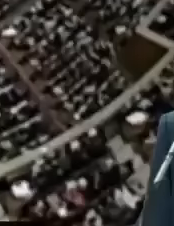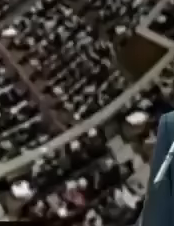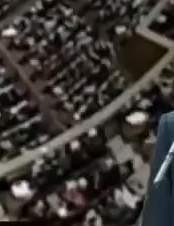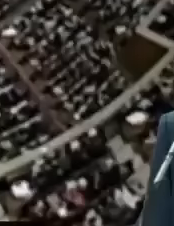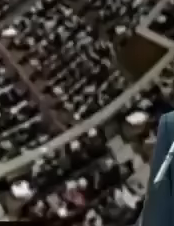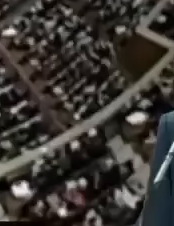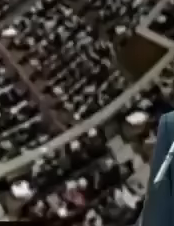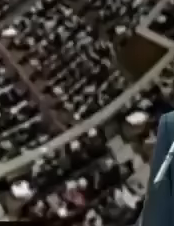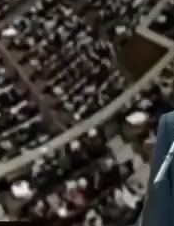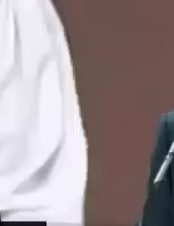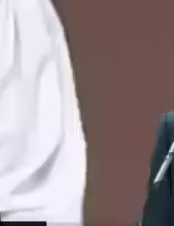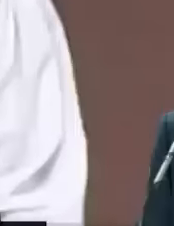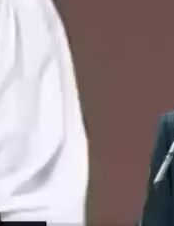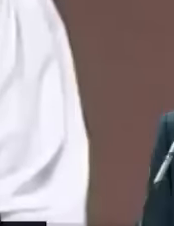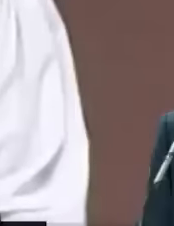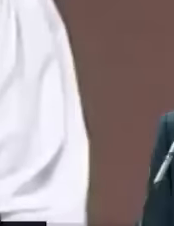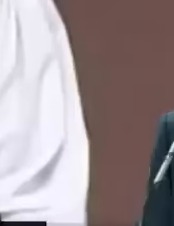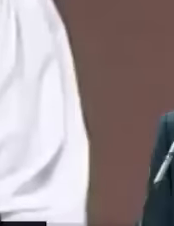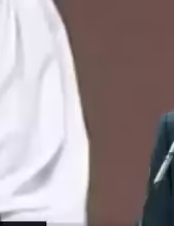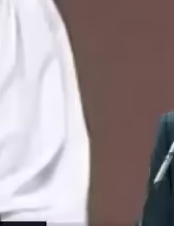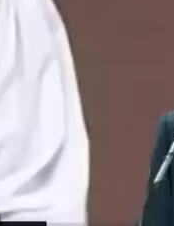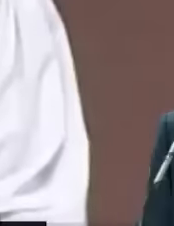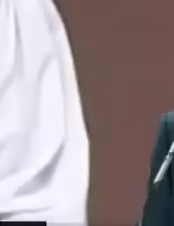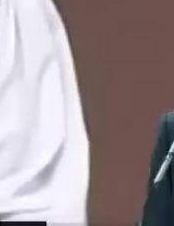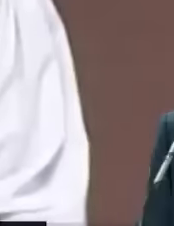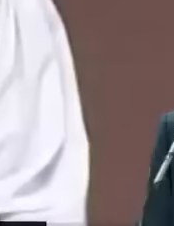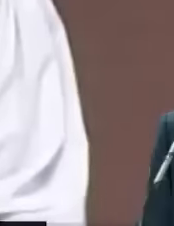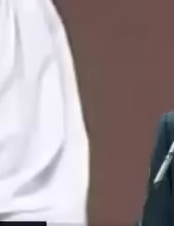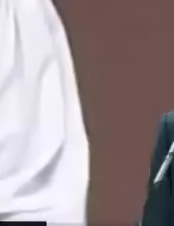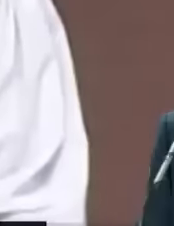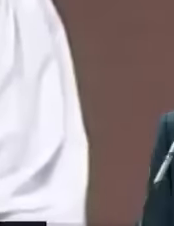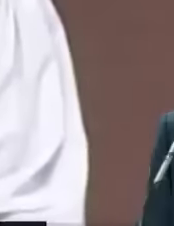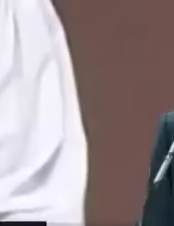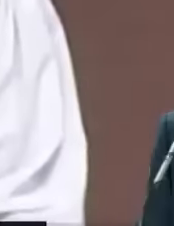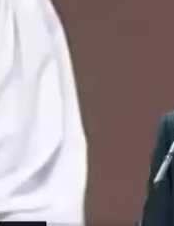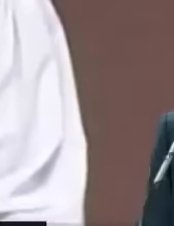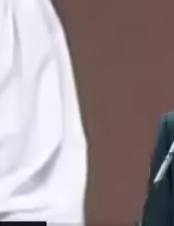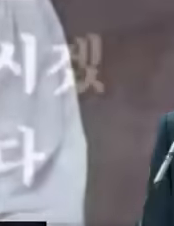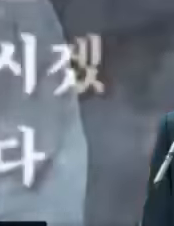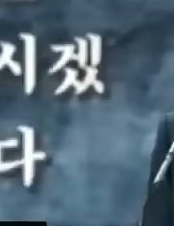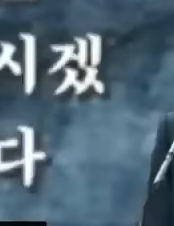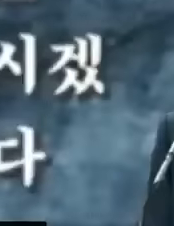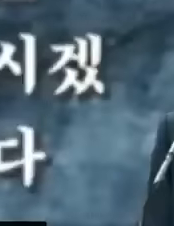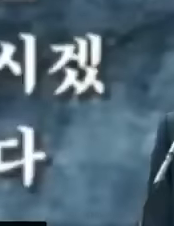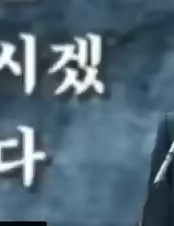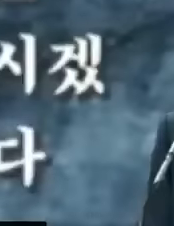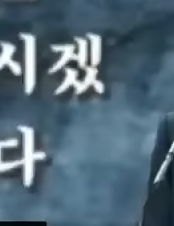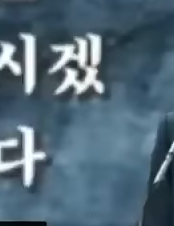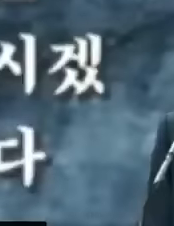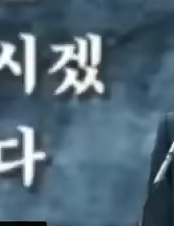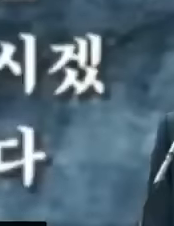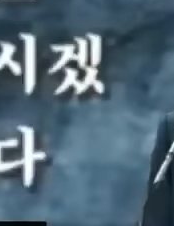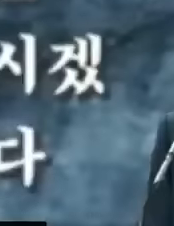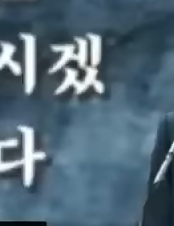은혜 받으실 하나님의 말씀은 사무엘상 15장 22절에서